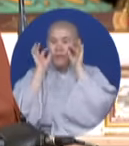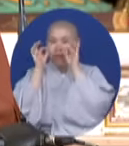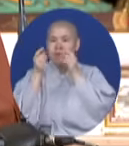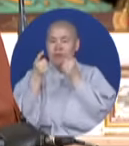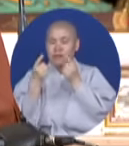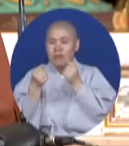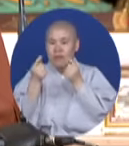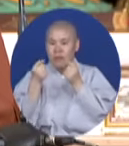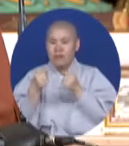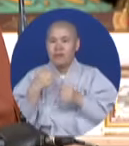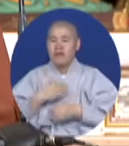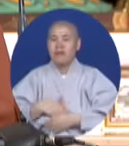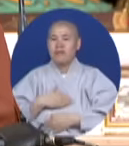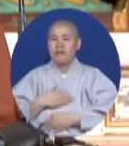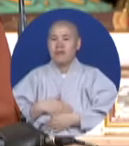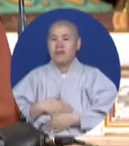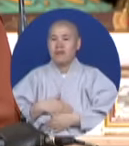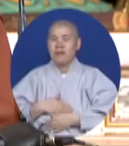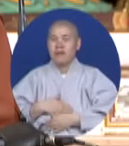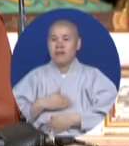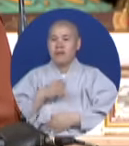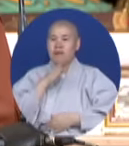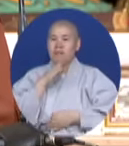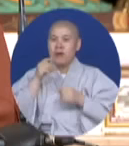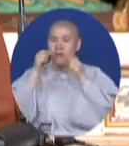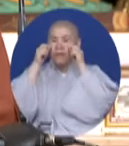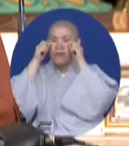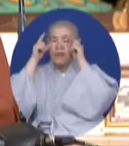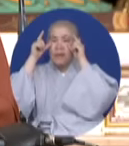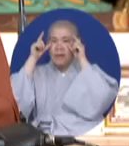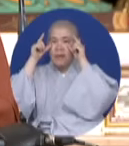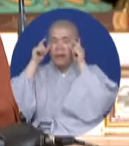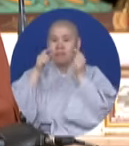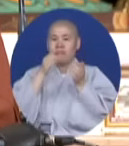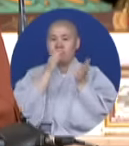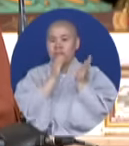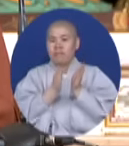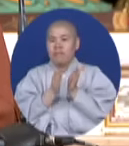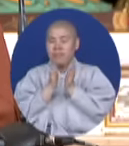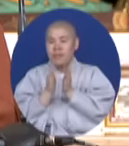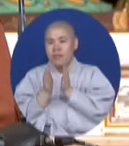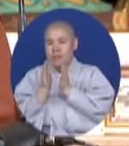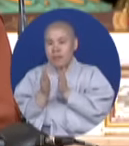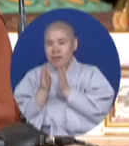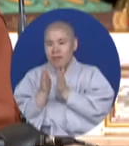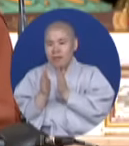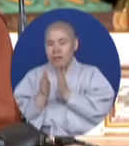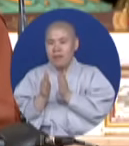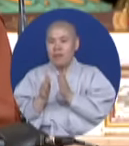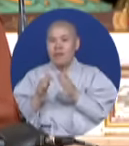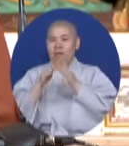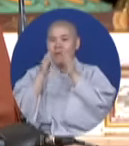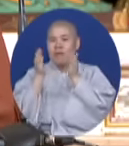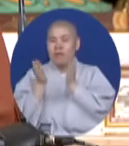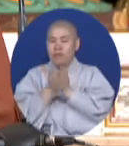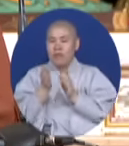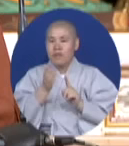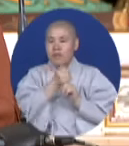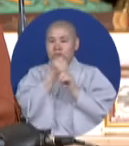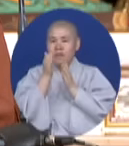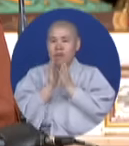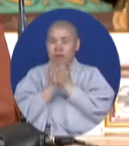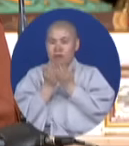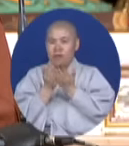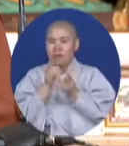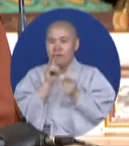그러면 그 깨달음의 과정을 모든 경전에서 다 말하는데